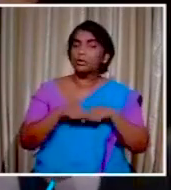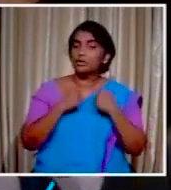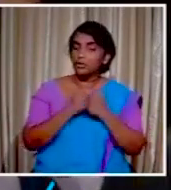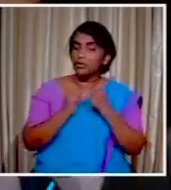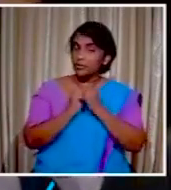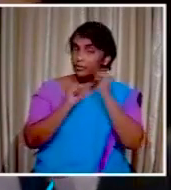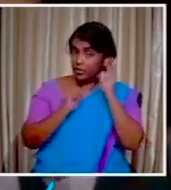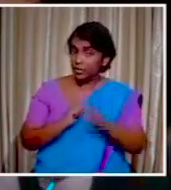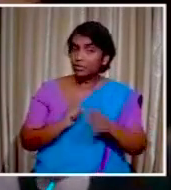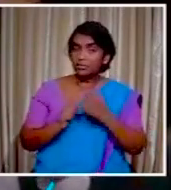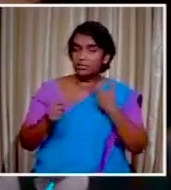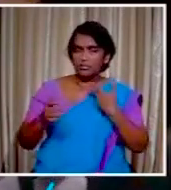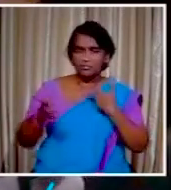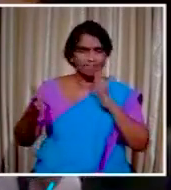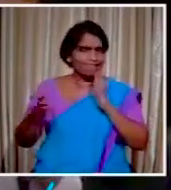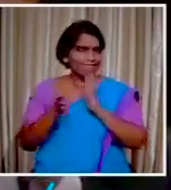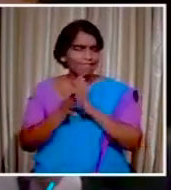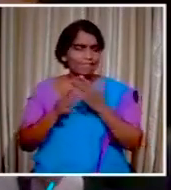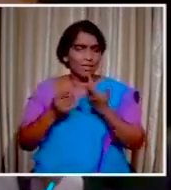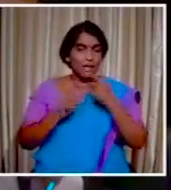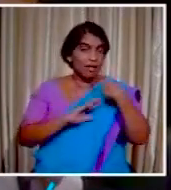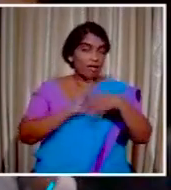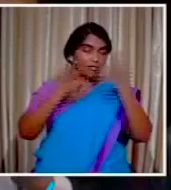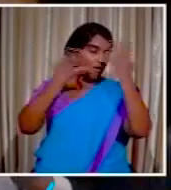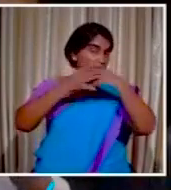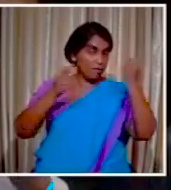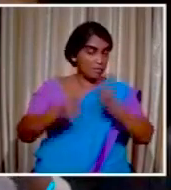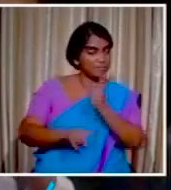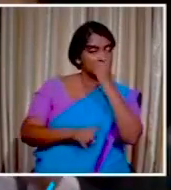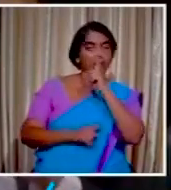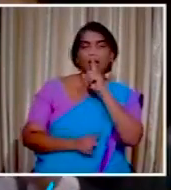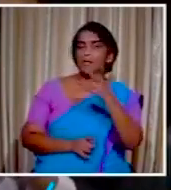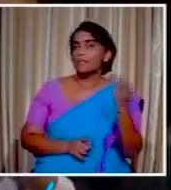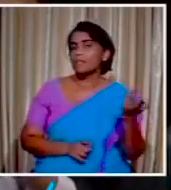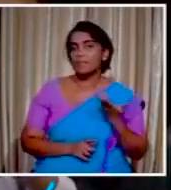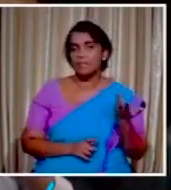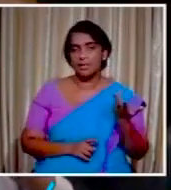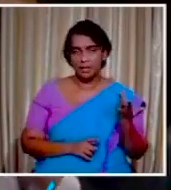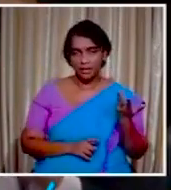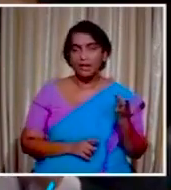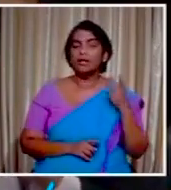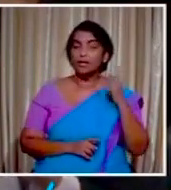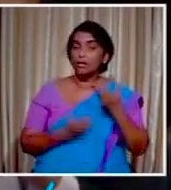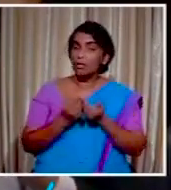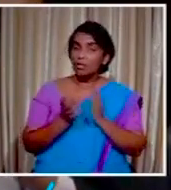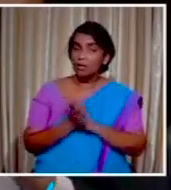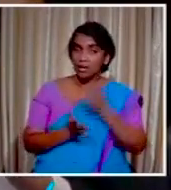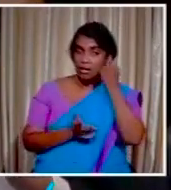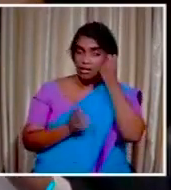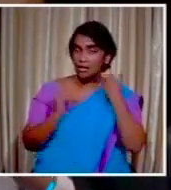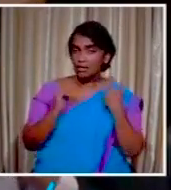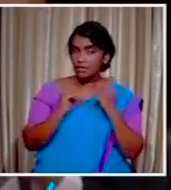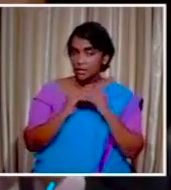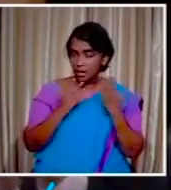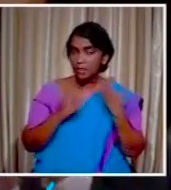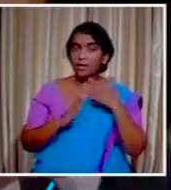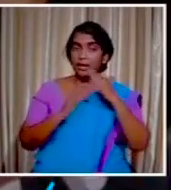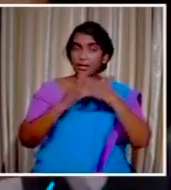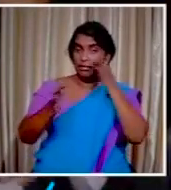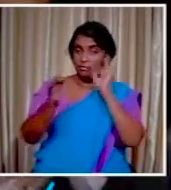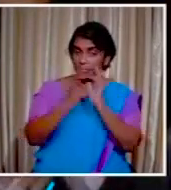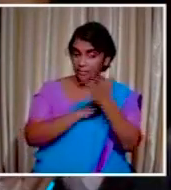කරලා බිත්තියට හේතු කළා කියන්න බෑ මුළු රටම අඳුර තියෙනවා කියන කියන්න බෑ කාටවත්. තමන්ගේ මතයට ගැලපෙන්නේ නැති පුද්ගලෙක් ඉන්නව නම් ගෙවල් ගිනි